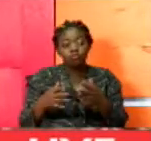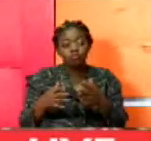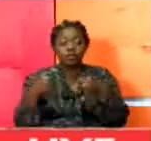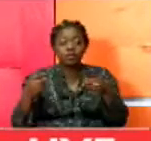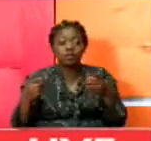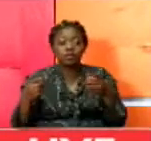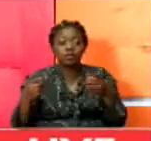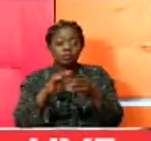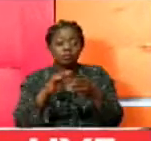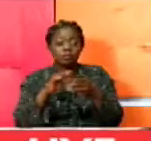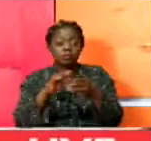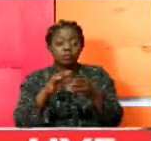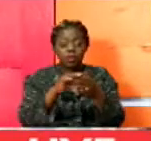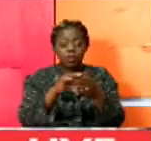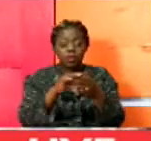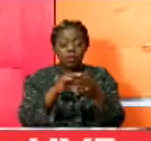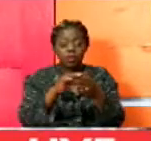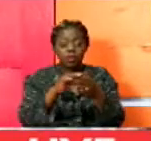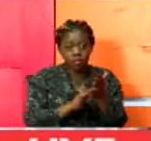ebizigo.